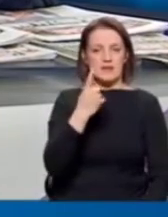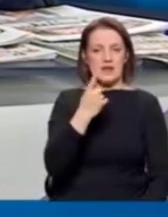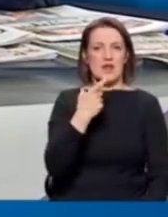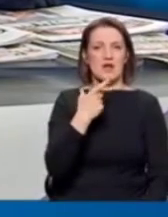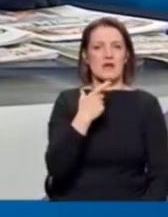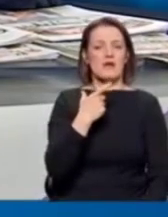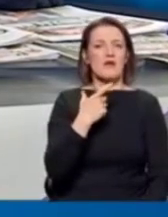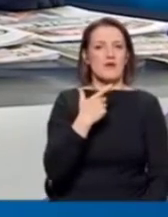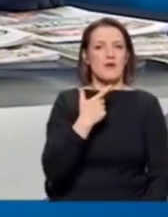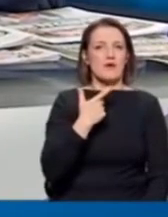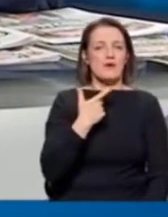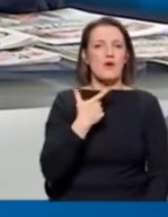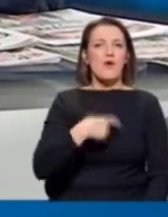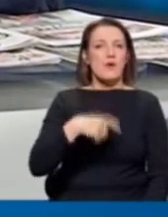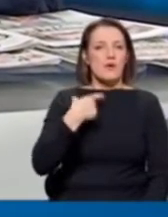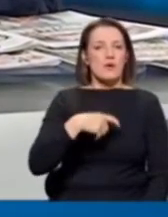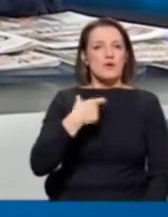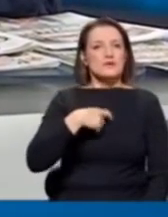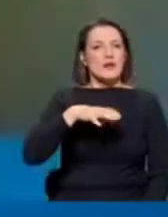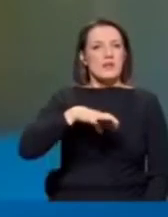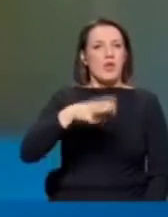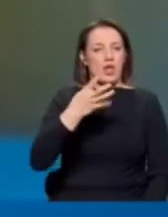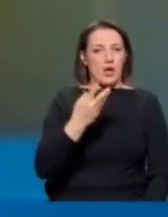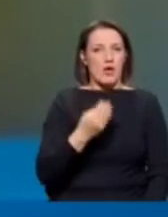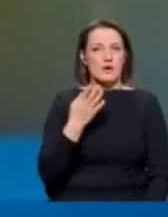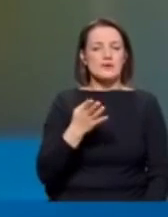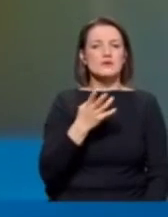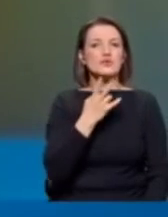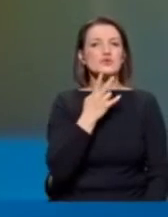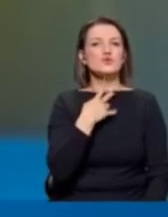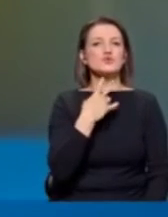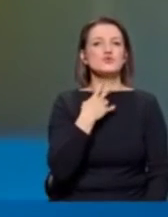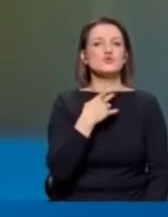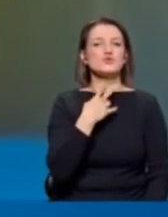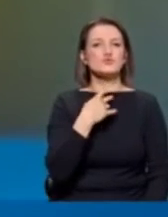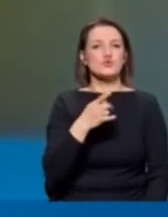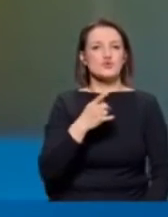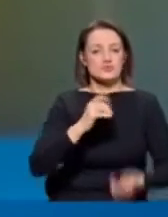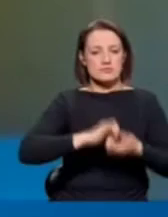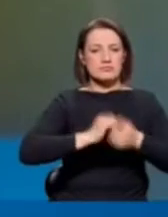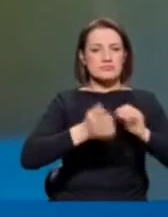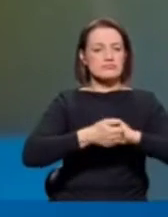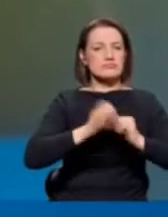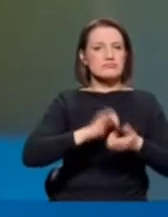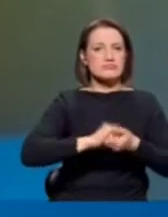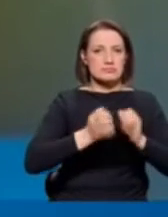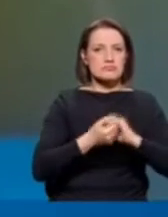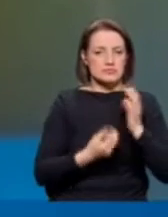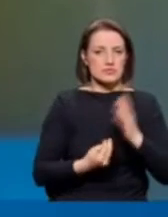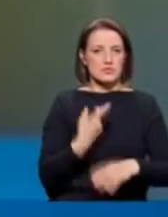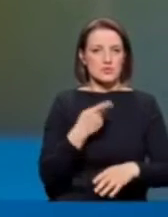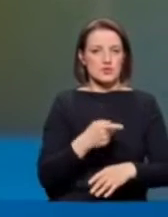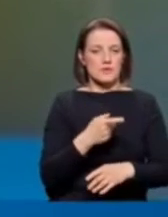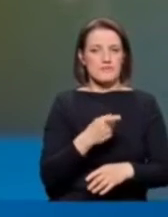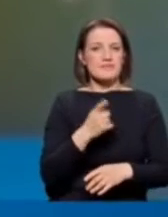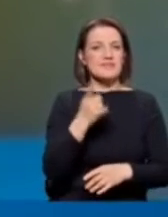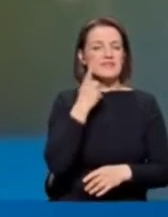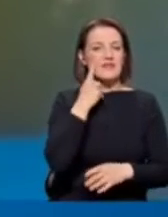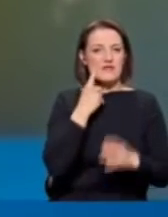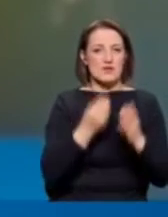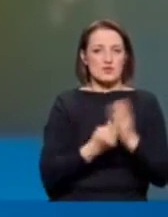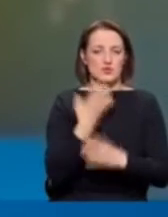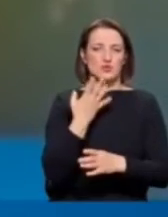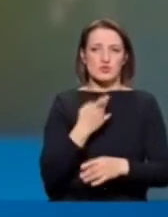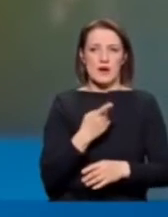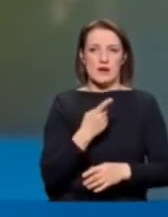özerk bölge yarattığı oradaki Rusya yanları işte bu bu yüklenmeler kurdular sürü özellikli devlet